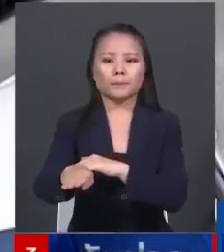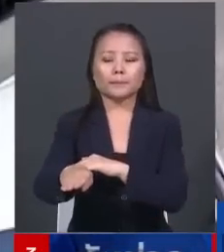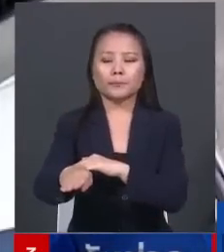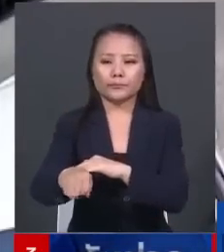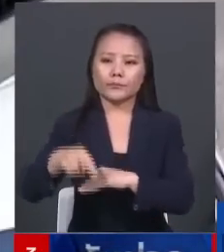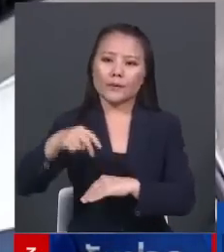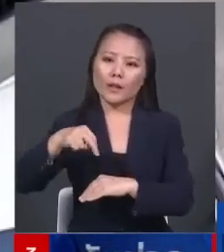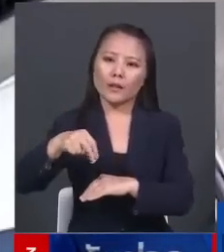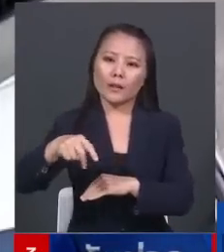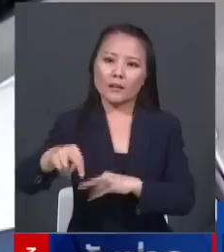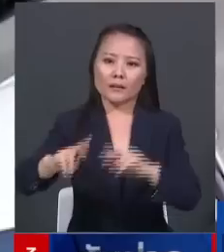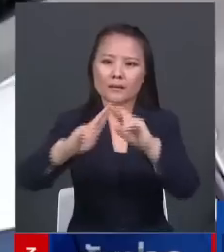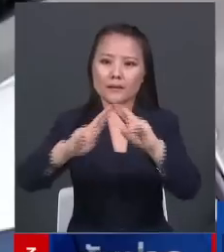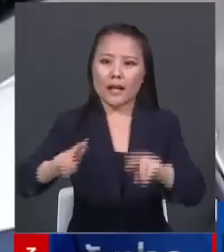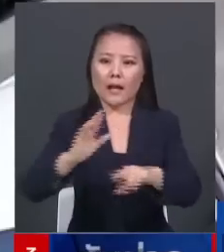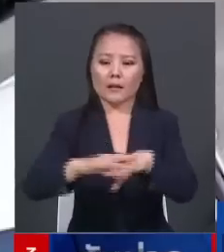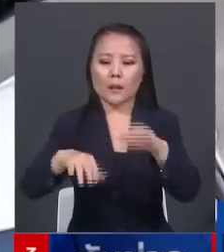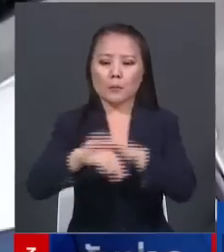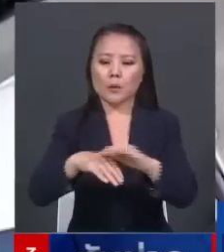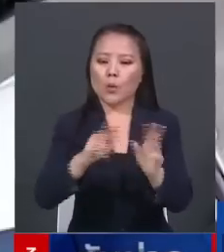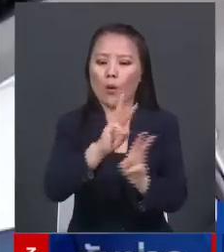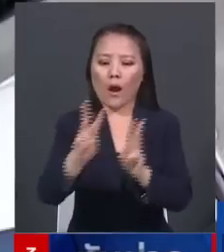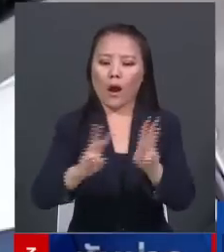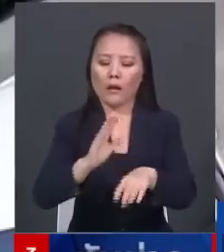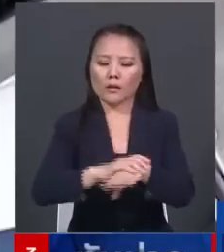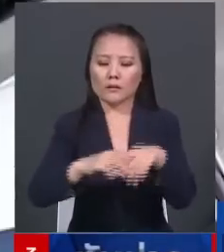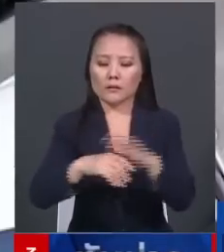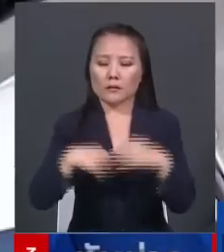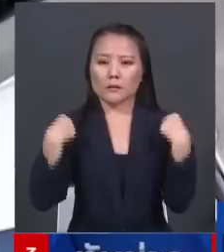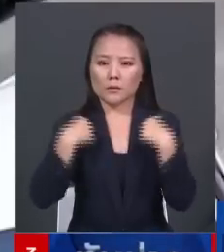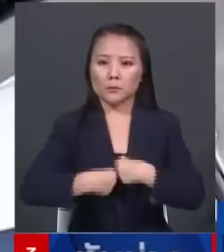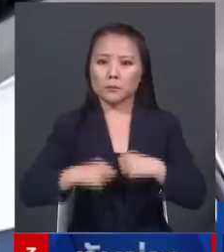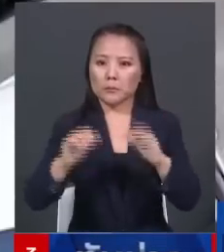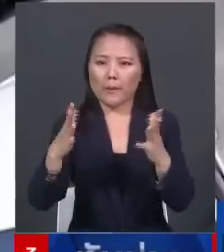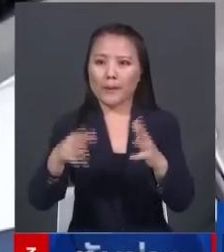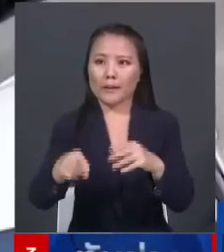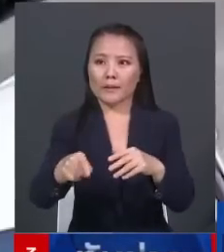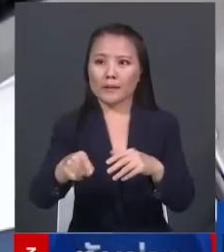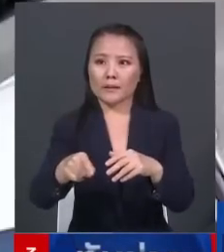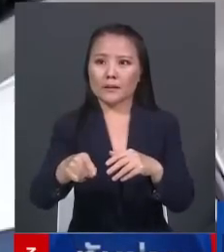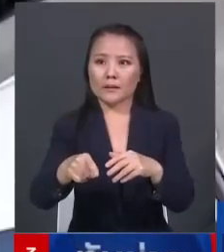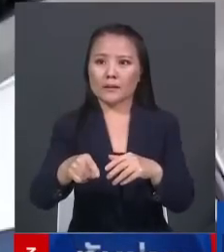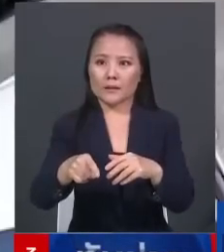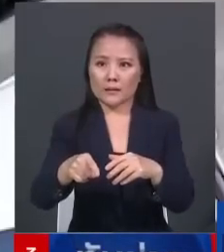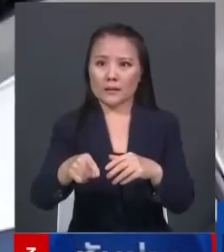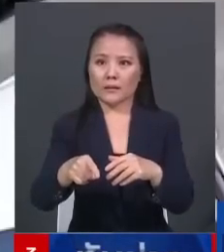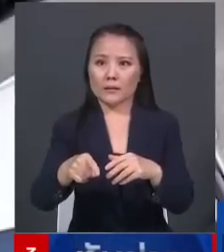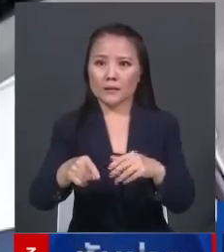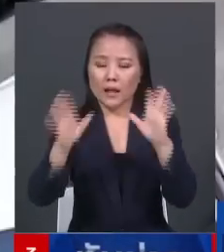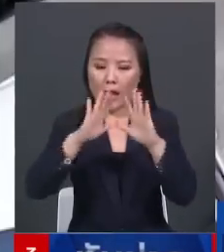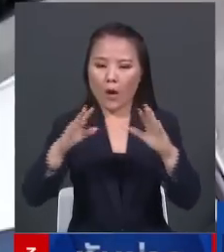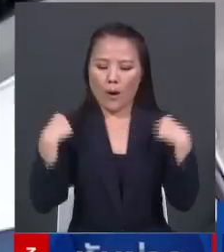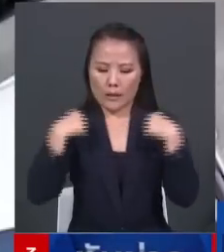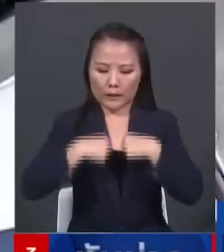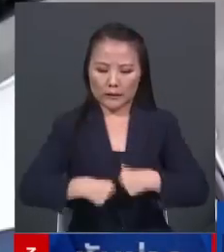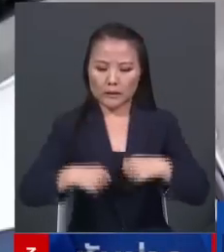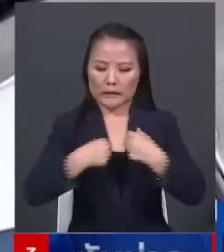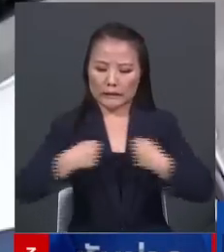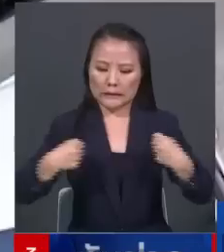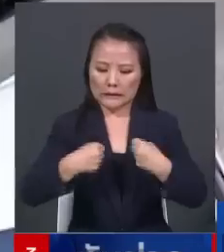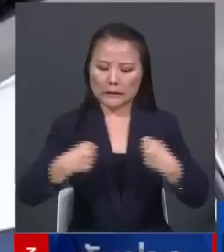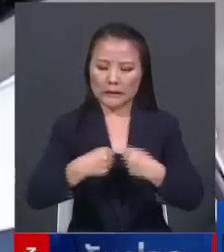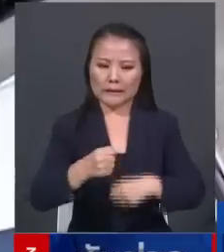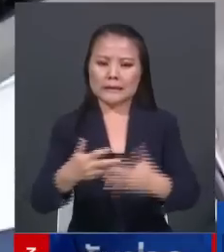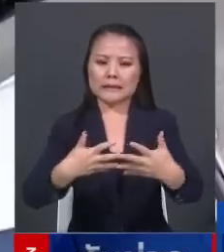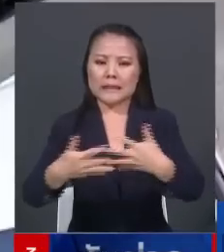วก็เดินเข้าไปในห้างในมือไม่มีเสื้ออยู่แล้วนะเนี่ยค่ะเดินเข้าไปในสภาพที่ยังสวมเสื้อยืดสีเทาตัวเดียวค่ะแ